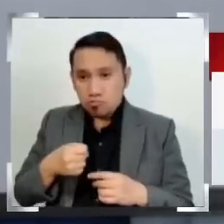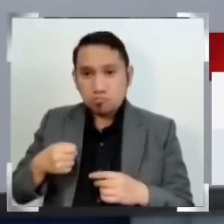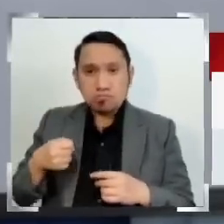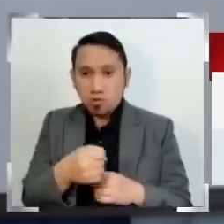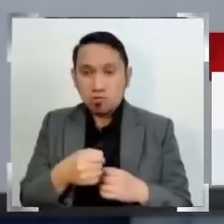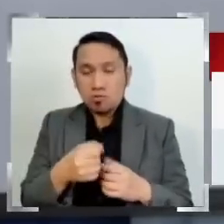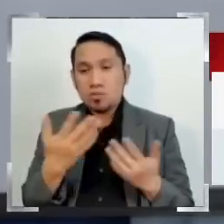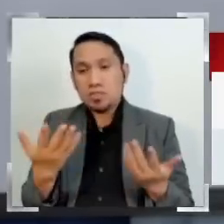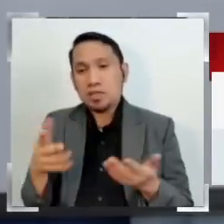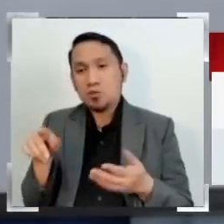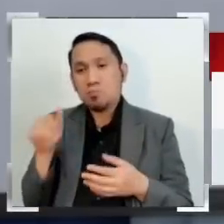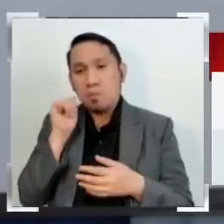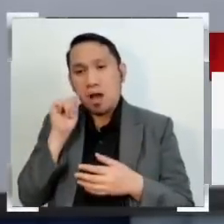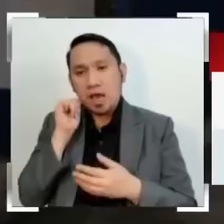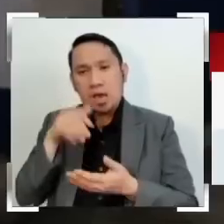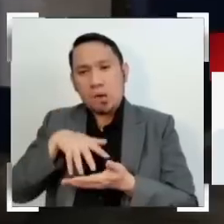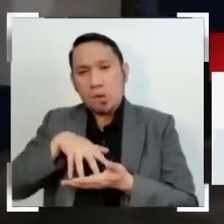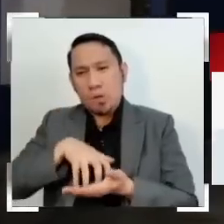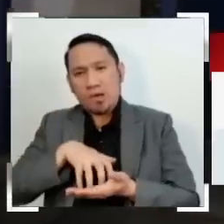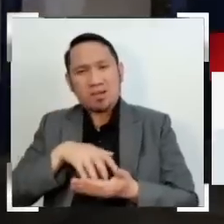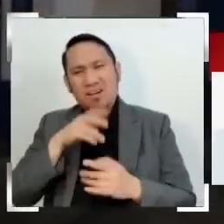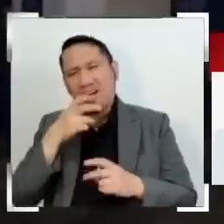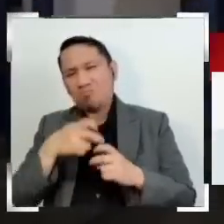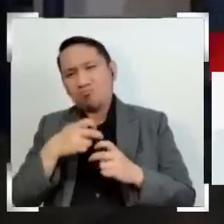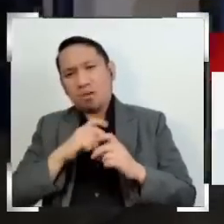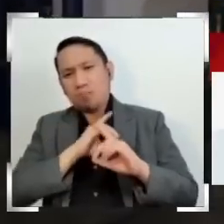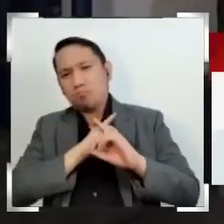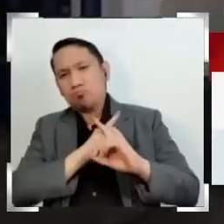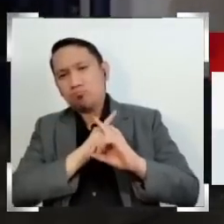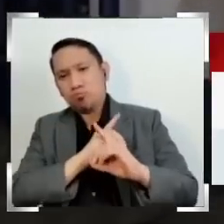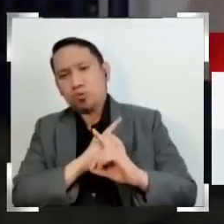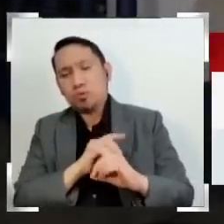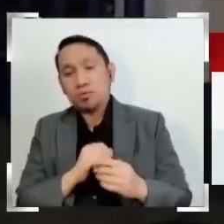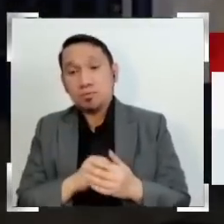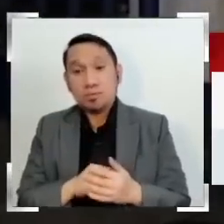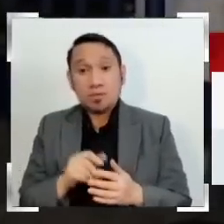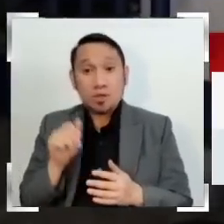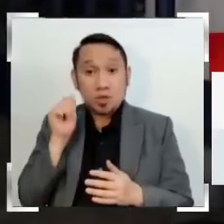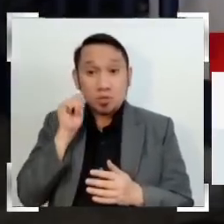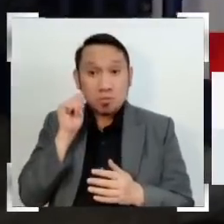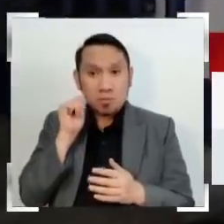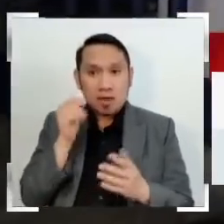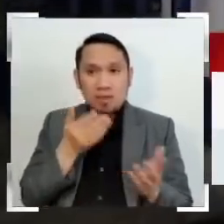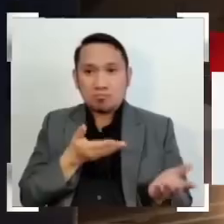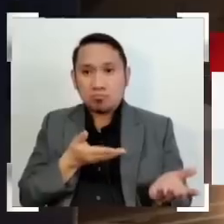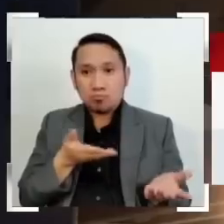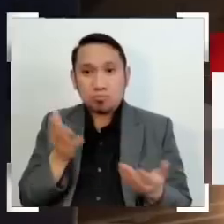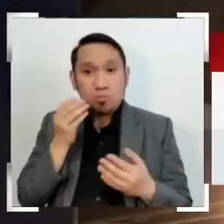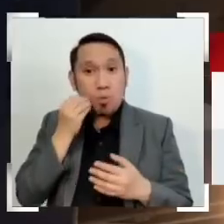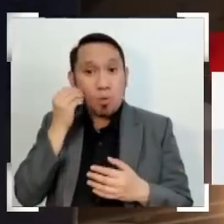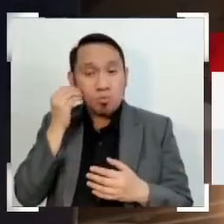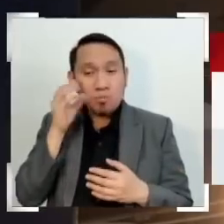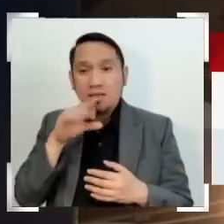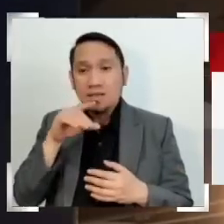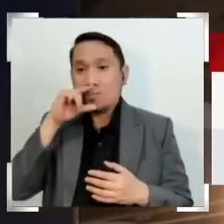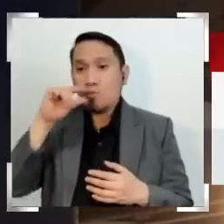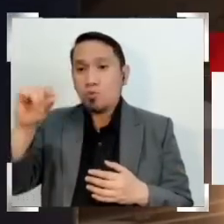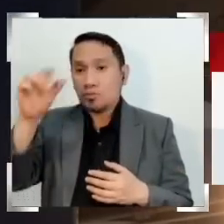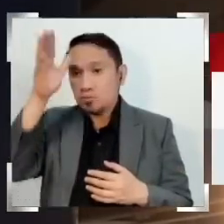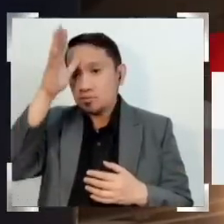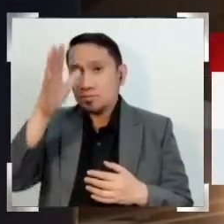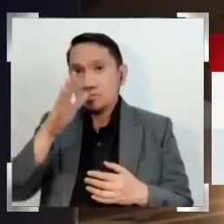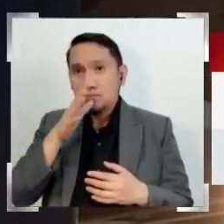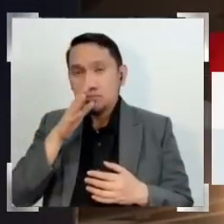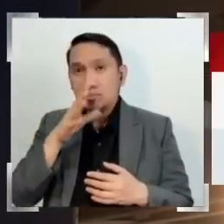sa ipagtanggol ang sarili. Nakauwi pa ang biktima at nagsumbong sa magulang. Nang mag-report sa police, agad na nagkasan ang